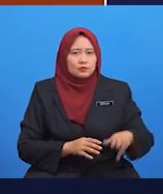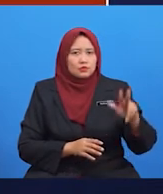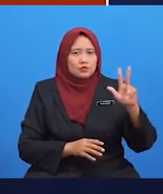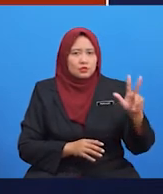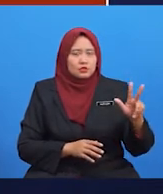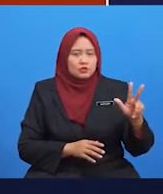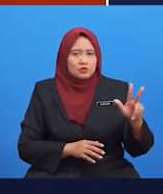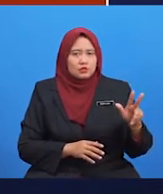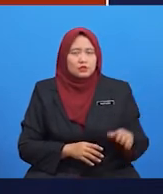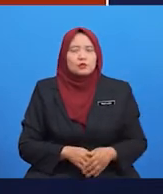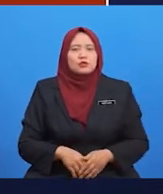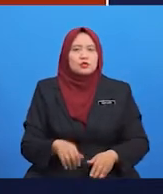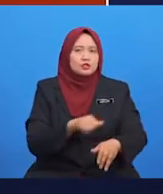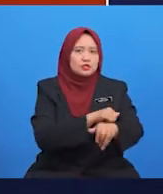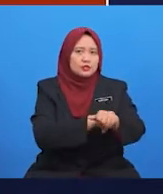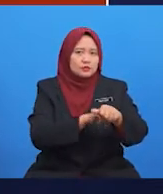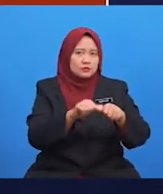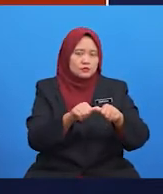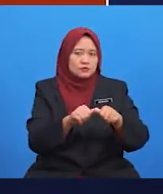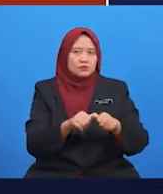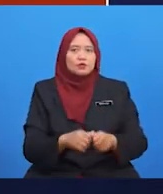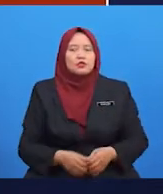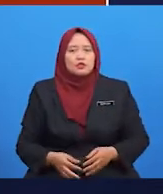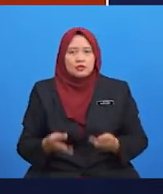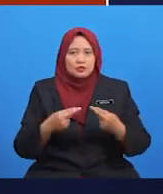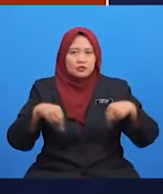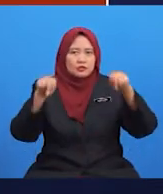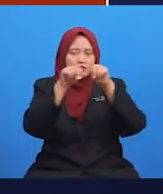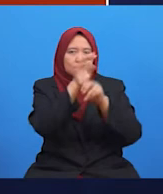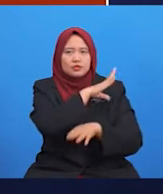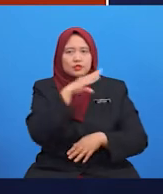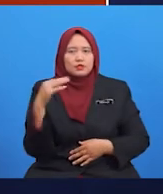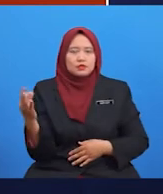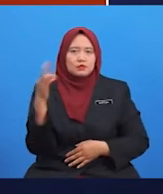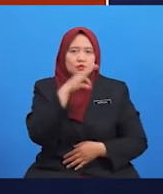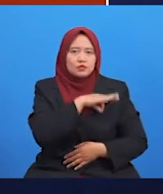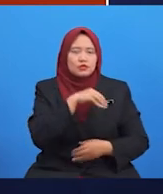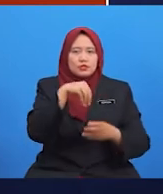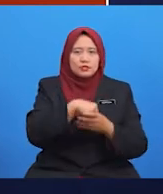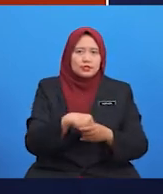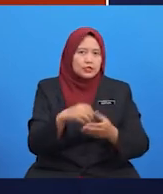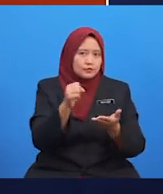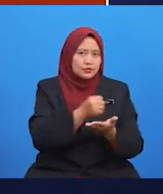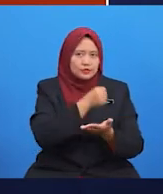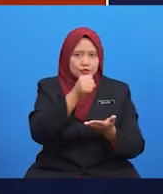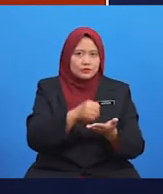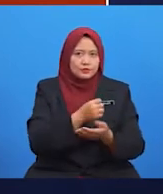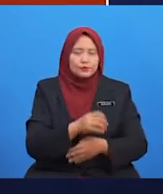Ketiga, mengkaji aspek nilai dan pengajaran dalam sajak.